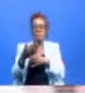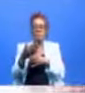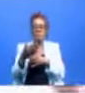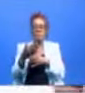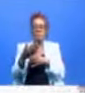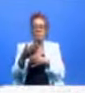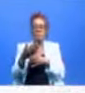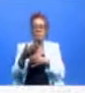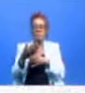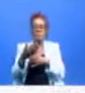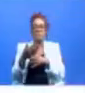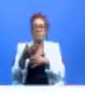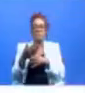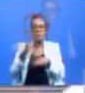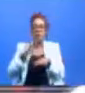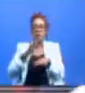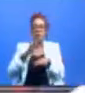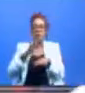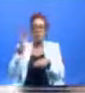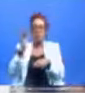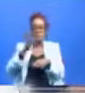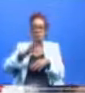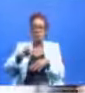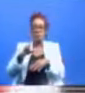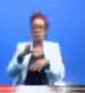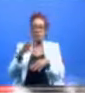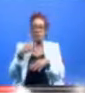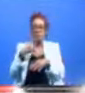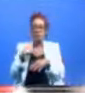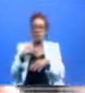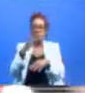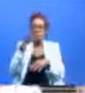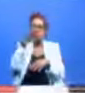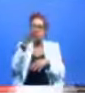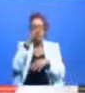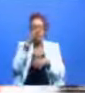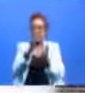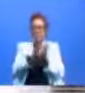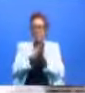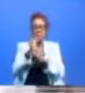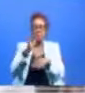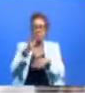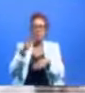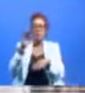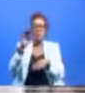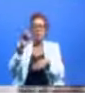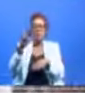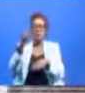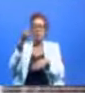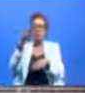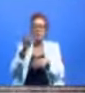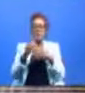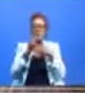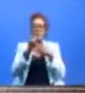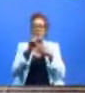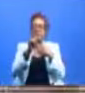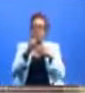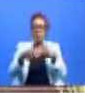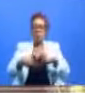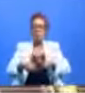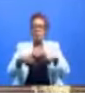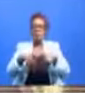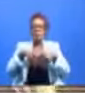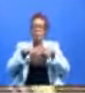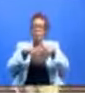Na katika kaunti ya Embu, askofu mkuu wa diocese ya Nyeri na Embu Anthony Muheria aliongoza vijana kwa matembezi ya